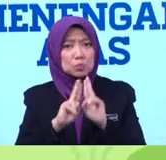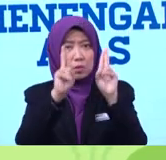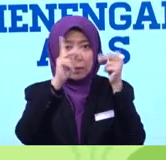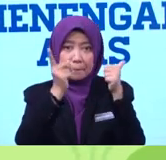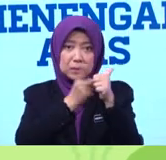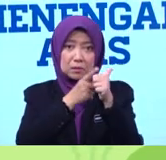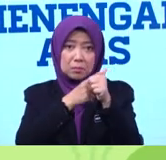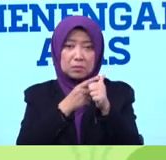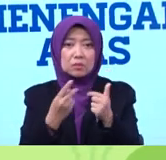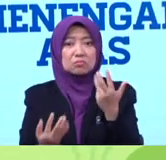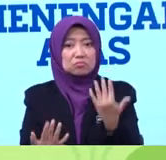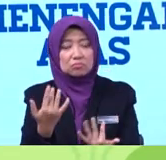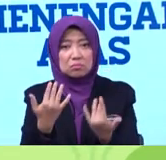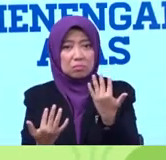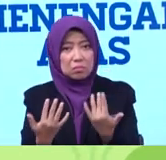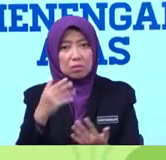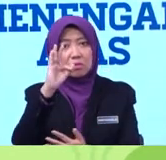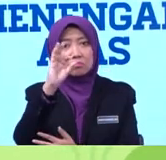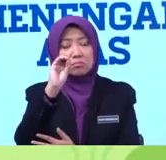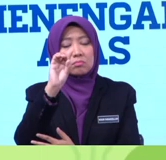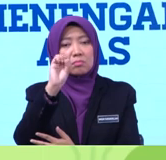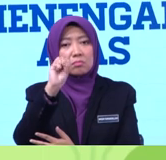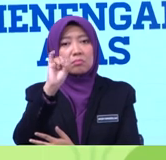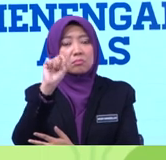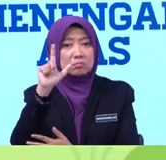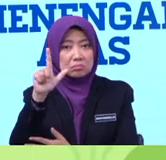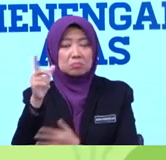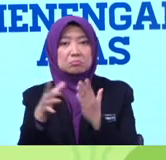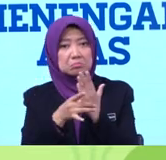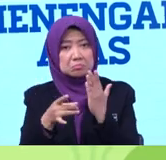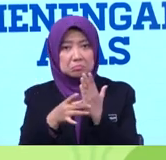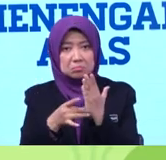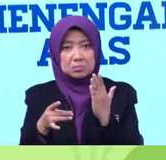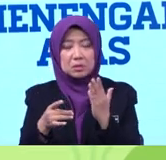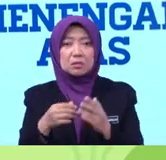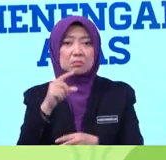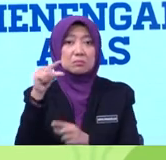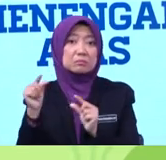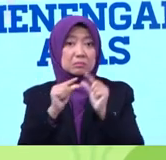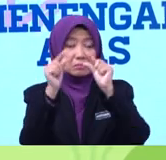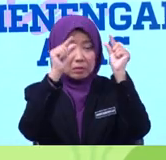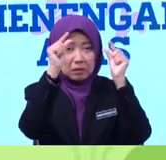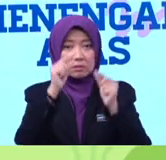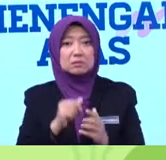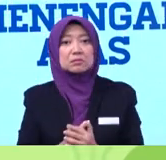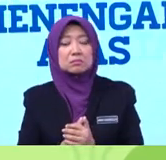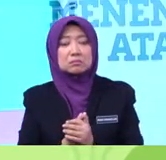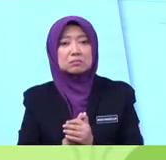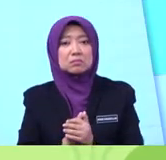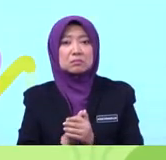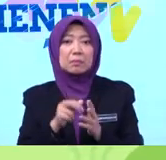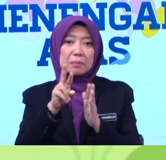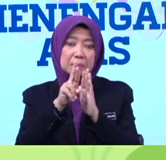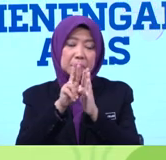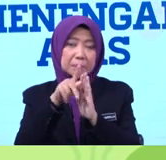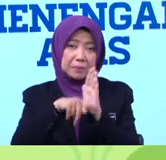pembakaran bahan api fosil dan payojisin Guys auto mobil perebutan bahan dan